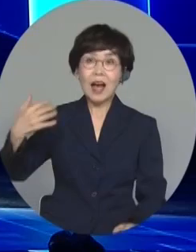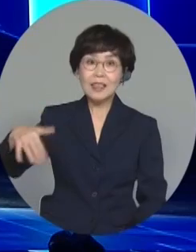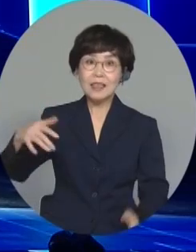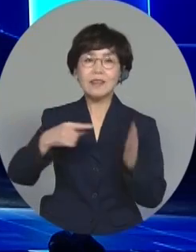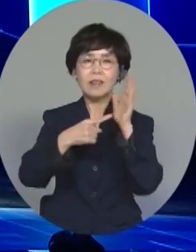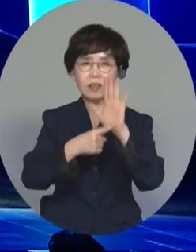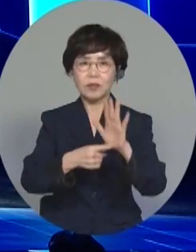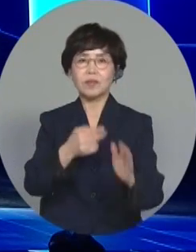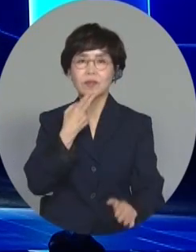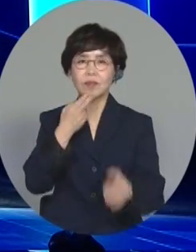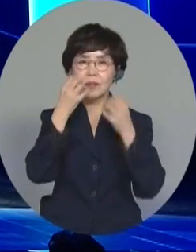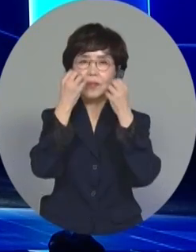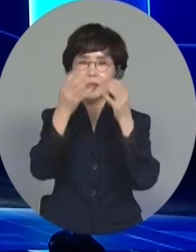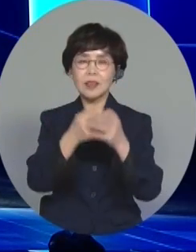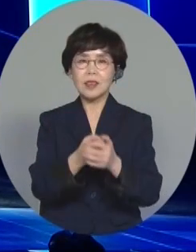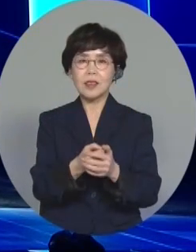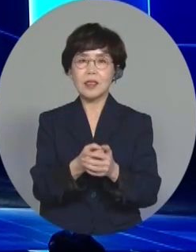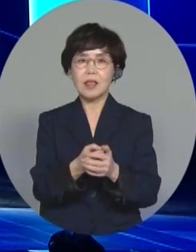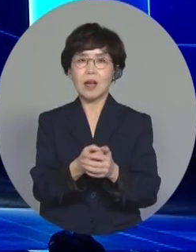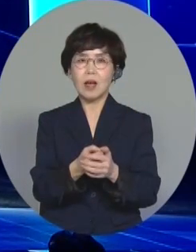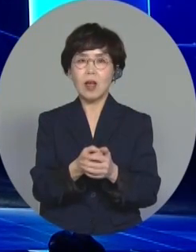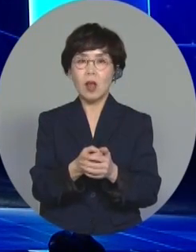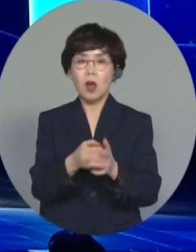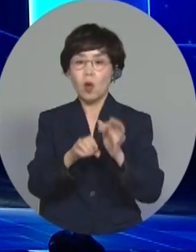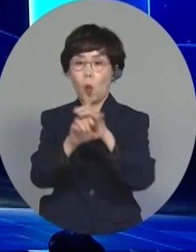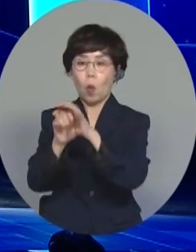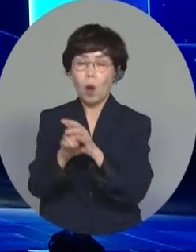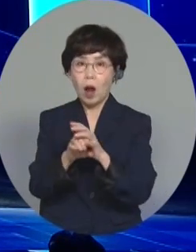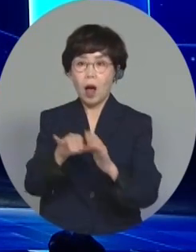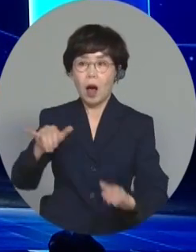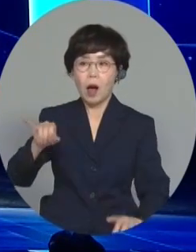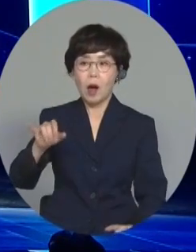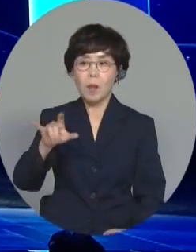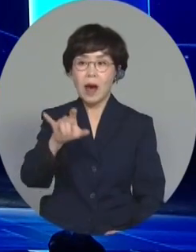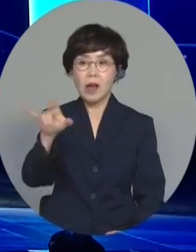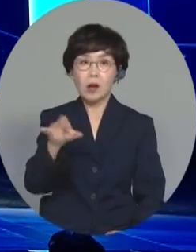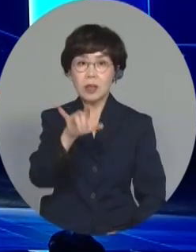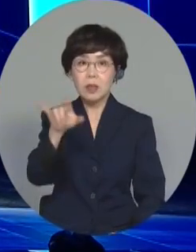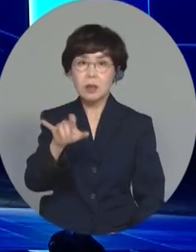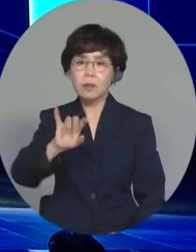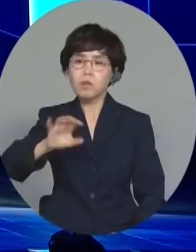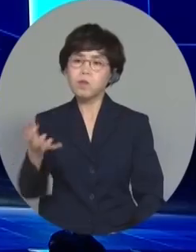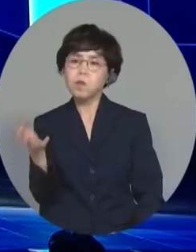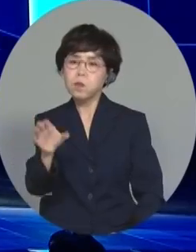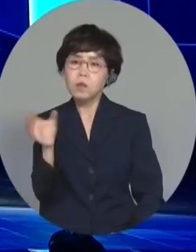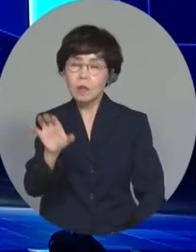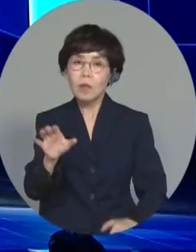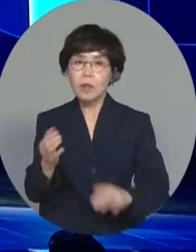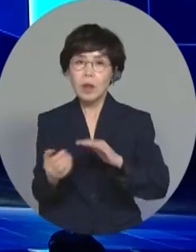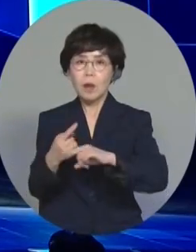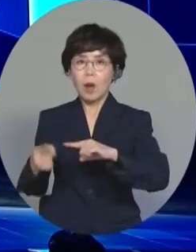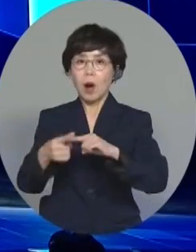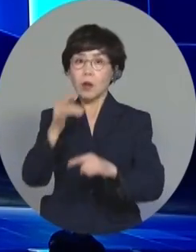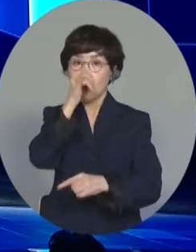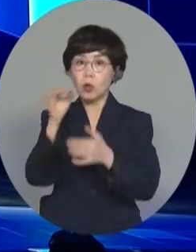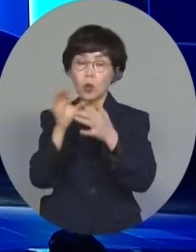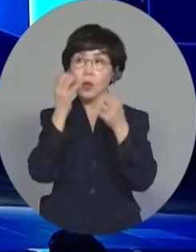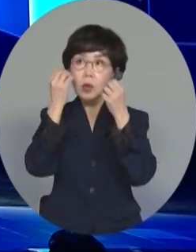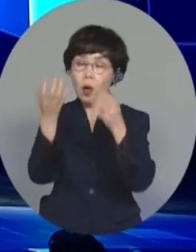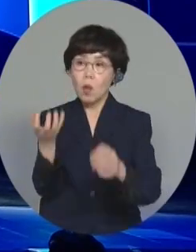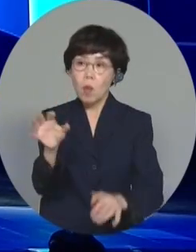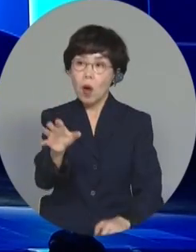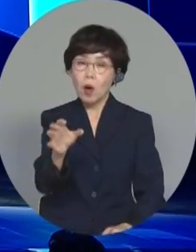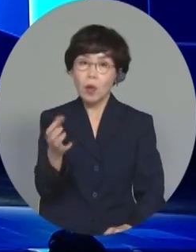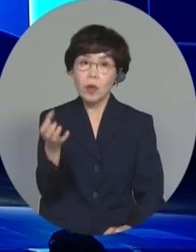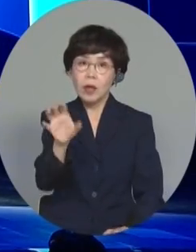아직까지는 나타나지 않은 새로운 코로나 바이러스의 변이를 예측하도록 할 수도 있었고요. 이를 통해서 새로운 변이가 나타나